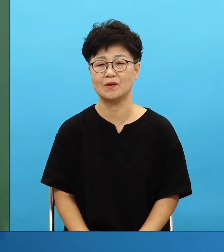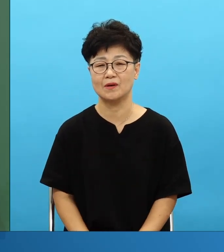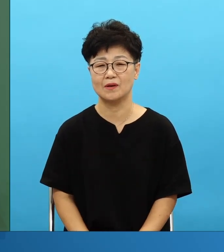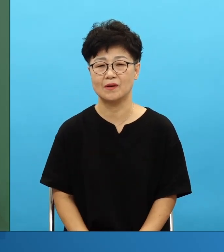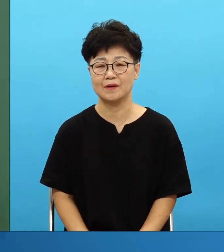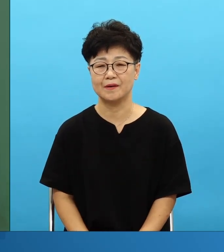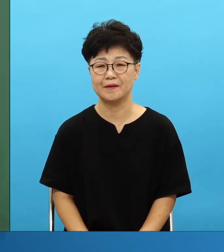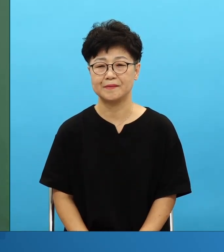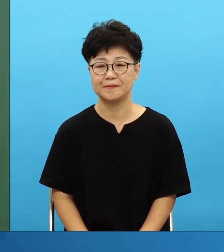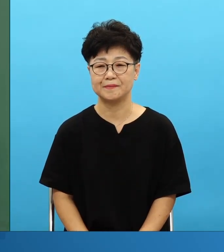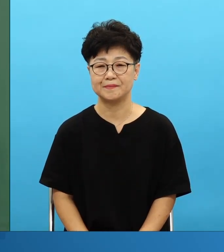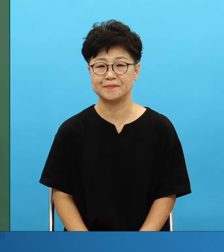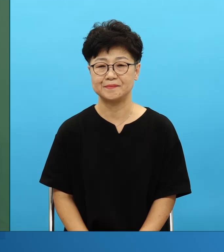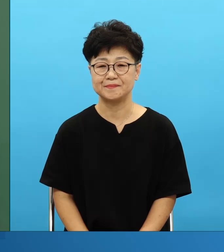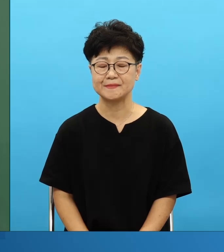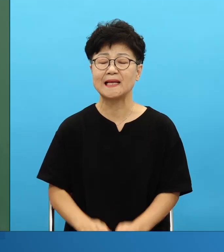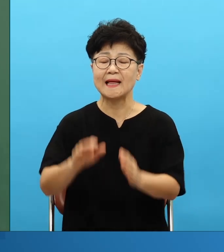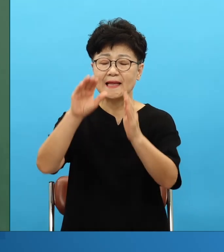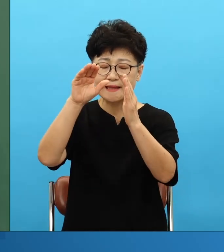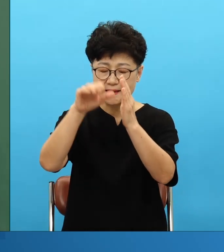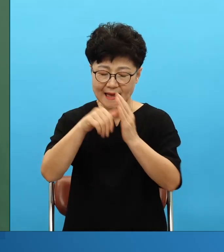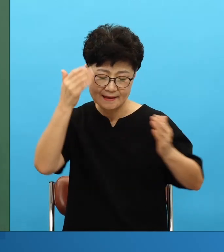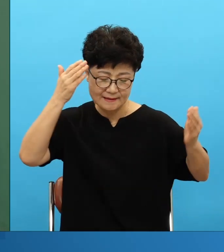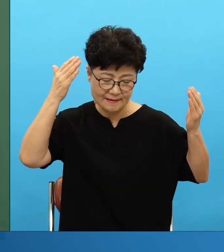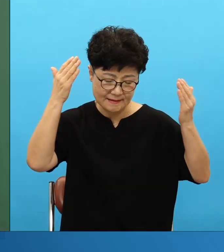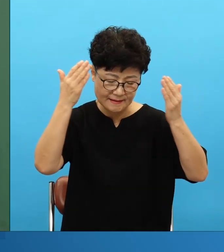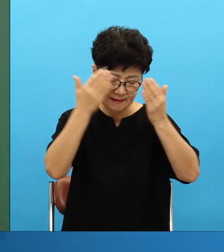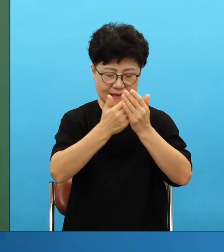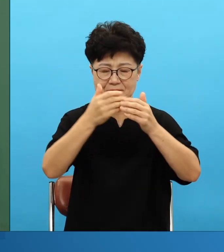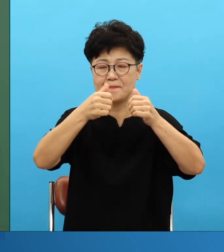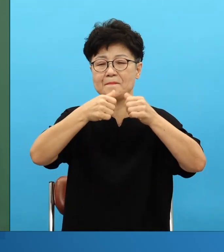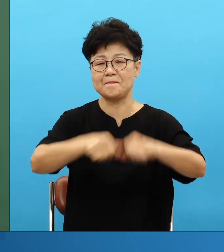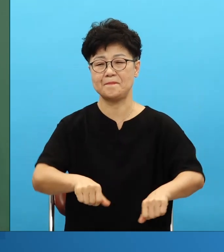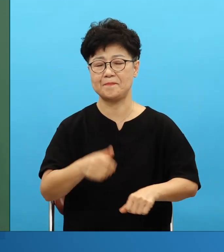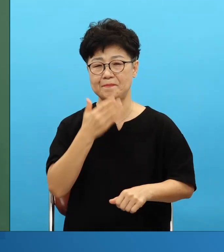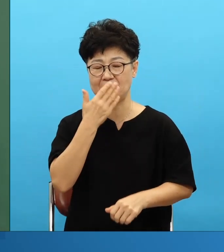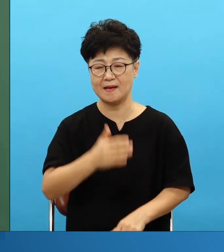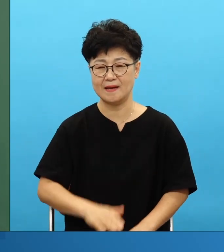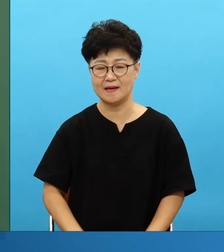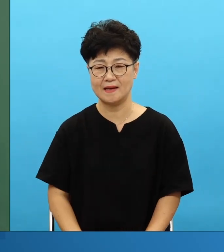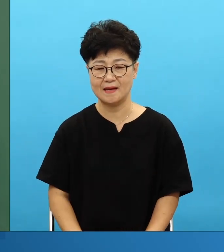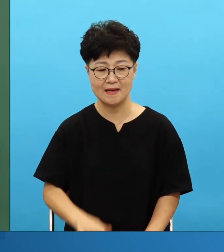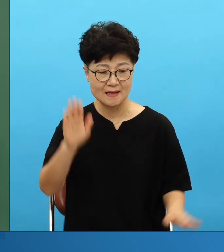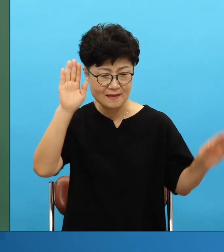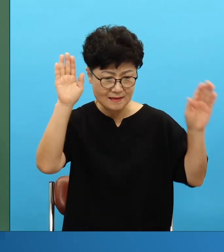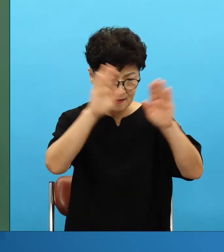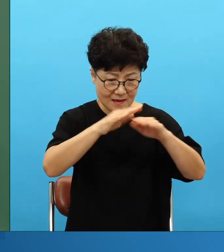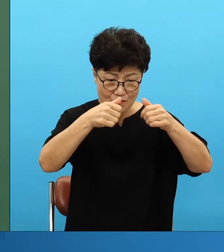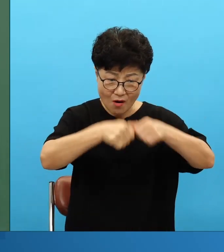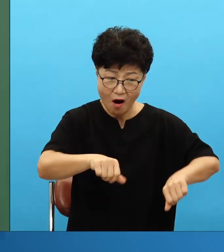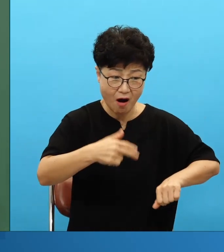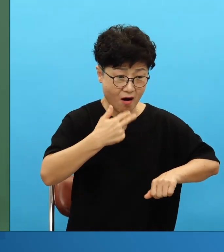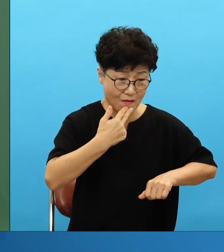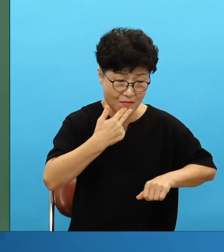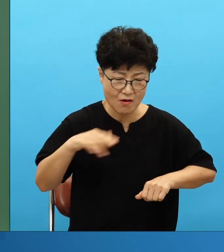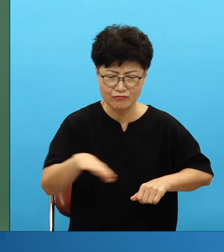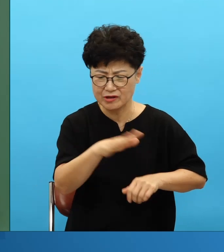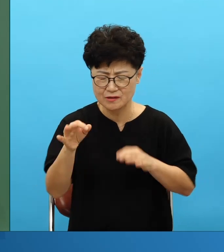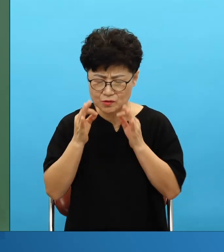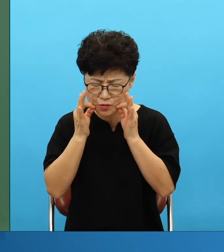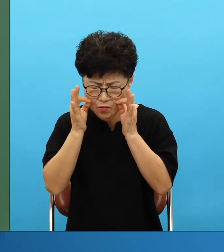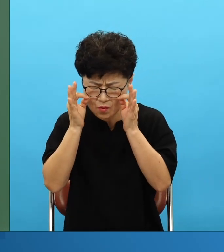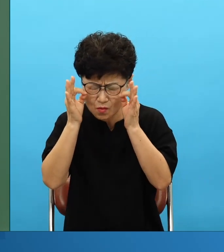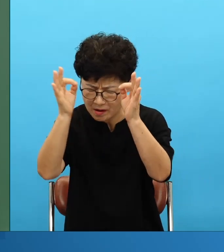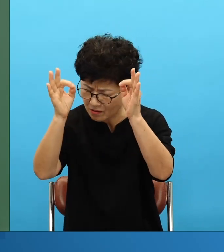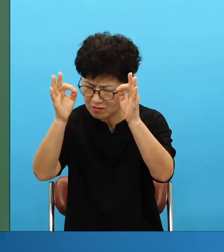진짜 흑암이 이때 무너집니다. 흑암이 안 무너지면요. 우리가 아무리 노력해도 안 됩니다. And truly, it's at this time the forces of darkness are broken. If the forces of darkness are not